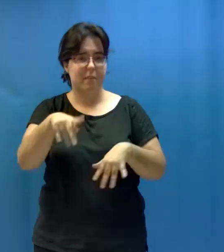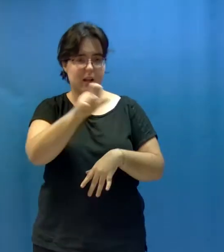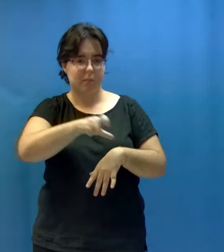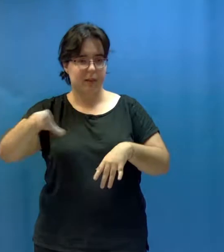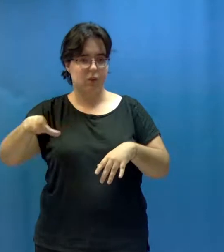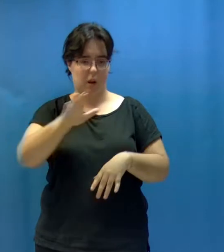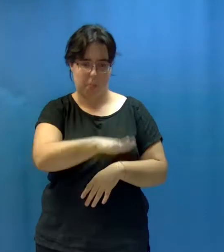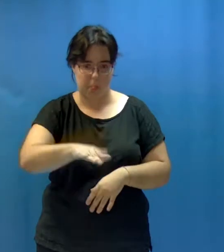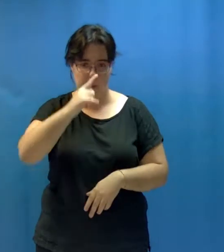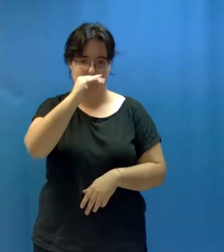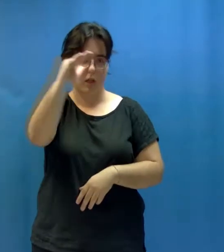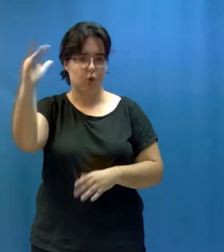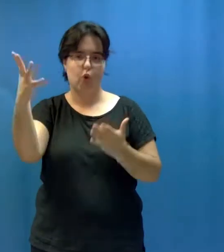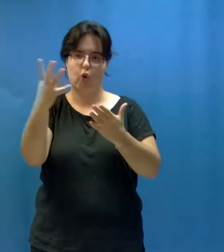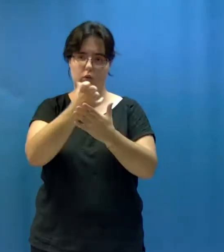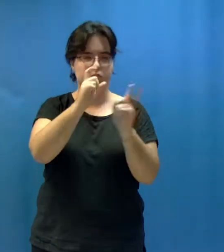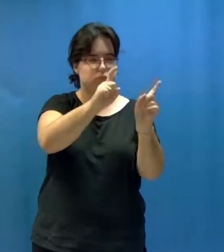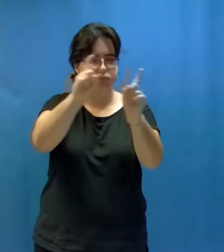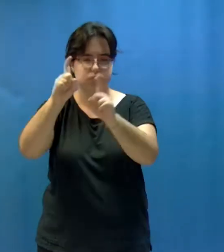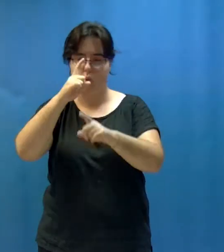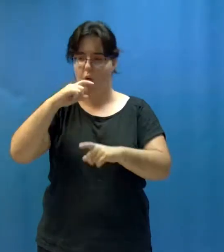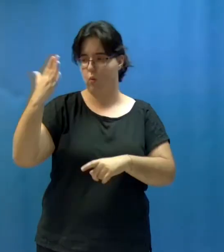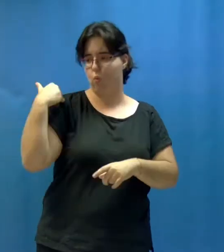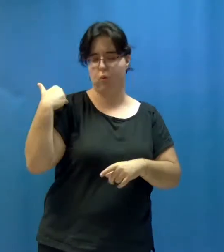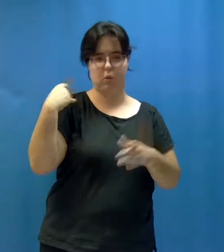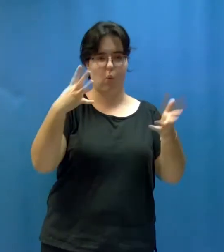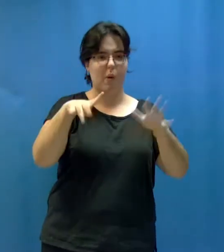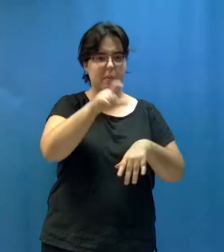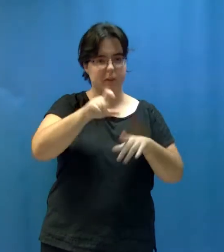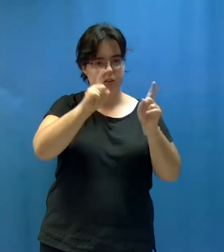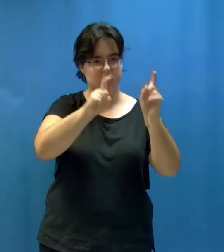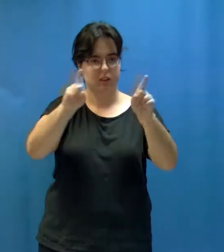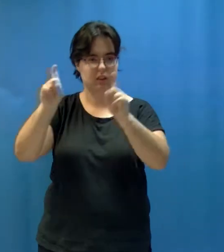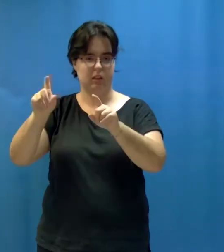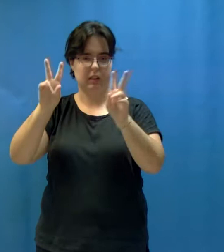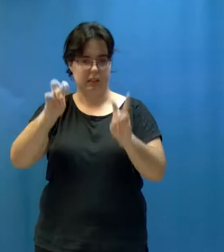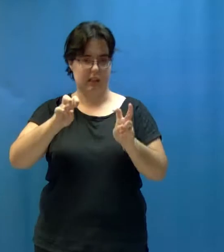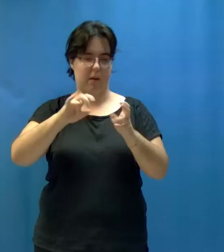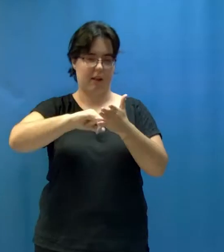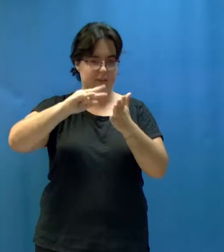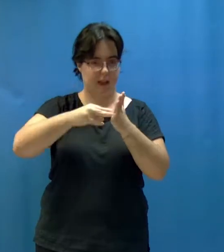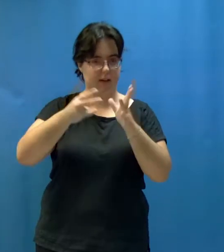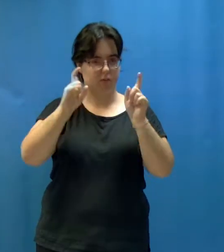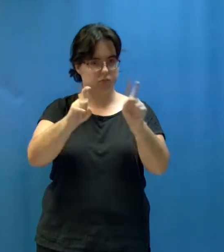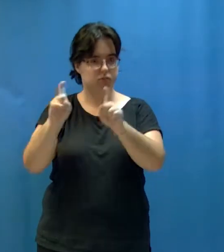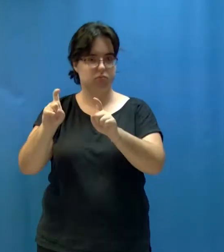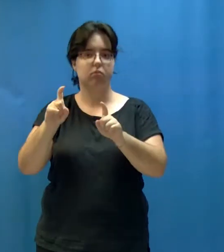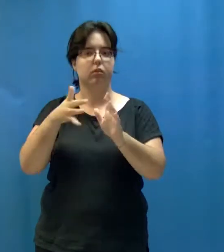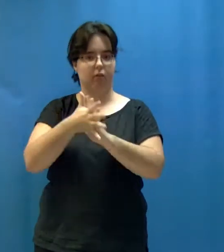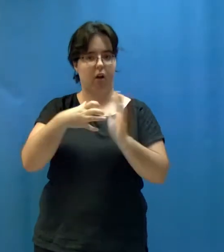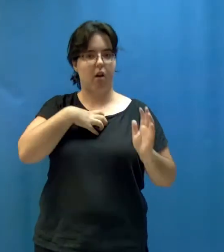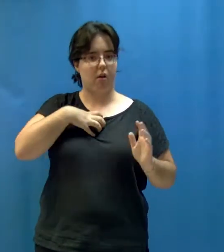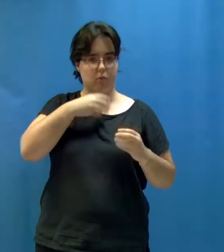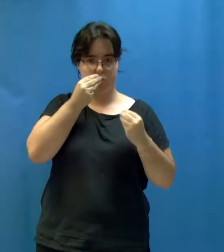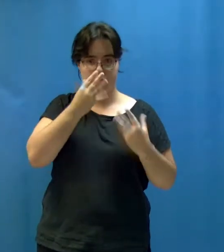menuts, han rebut formació en l'últim any en aquest tipus de tècniques i prevenció. És una labor exemplar de l'Escola de